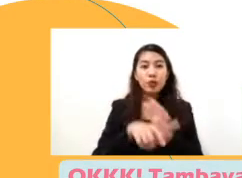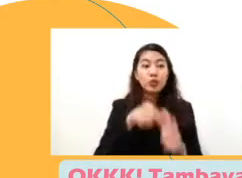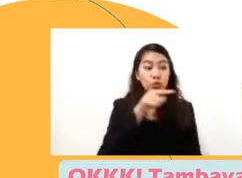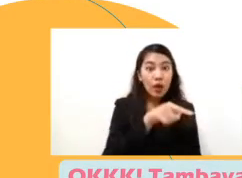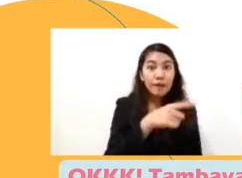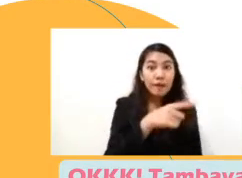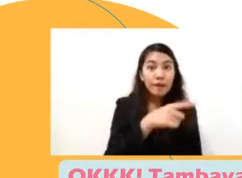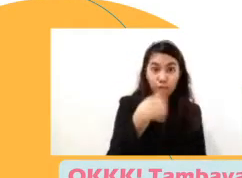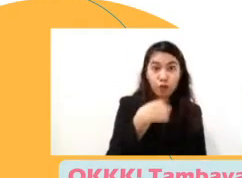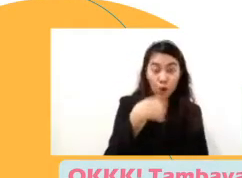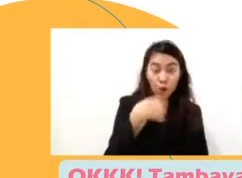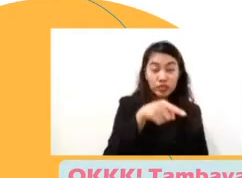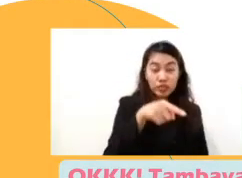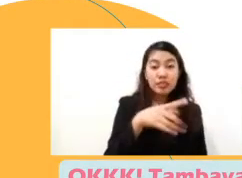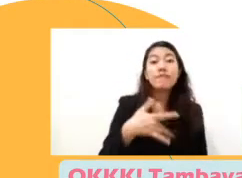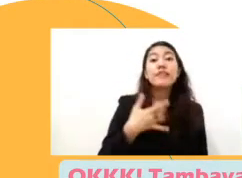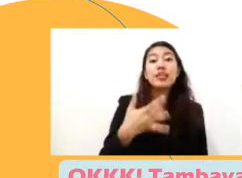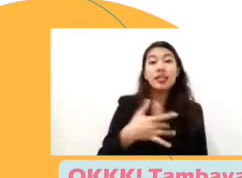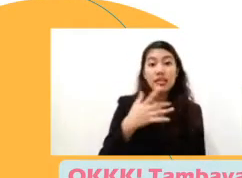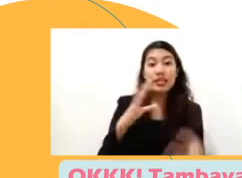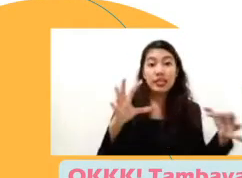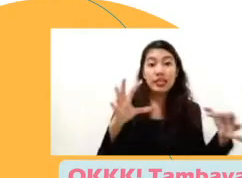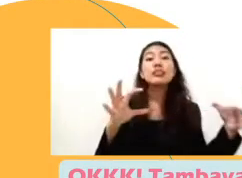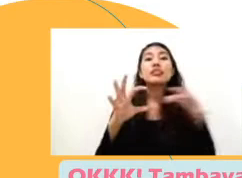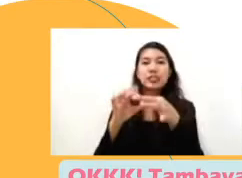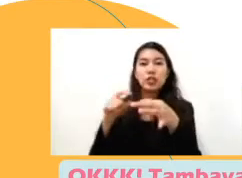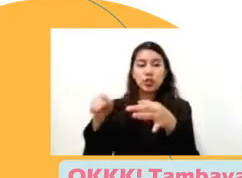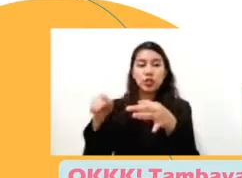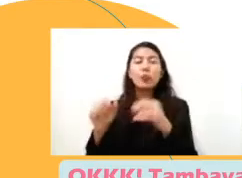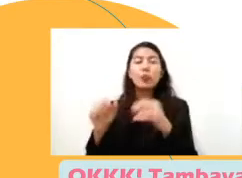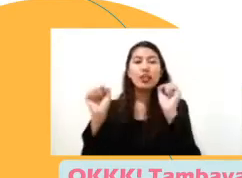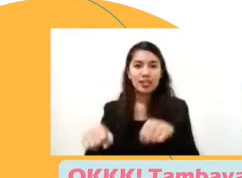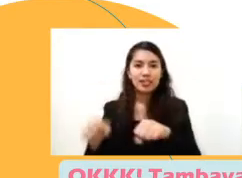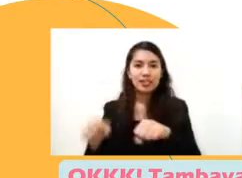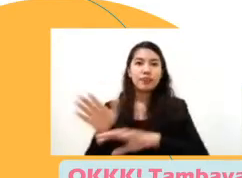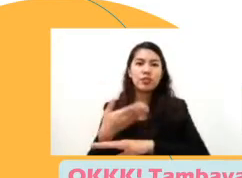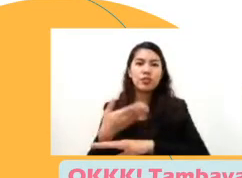pwedeng yung emosyon na yon ang gagamitin nyo sa music nyo. Or pwedeng